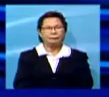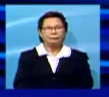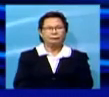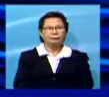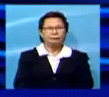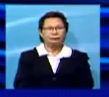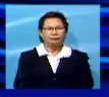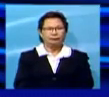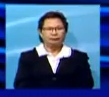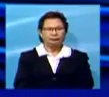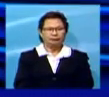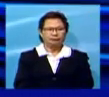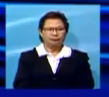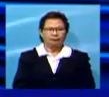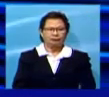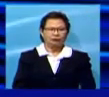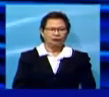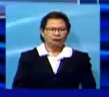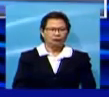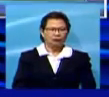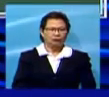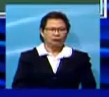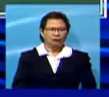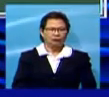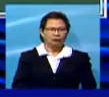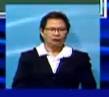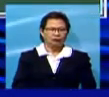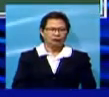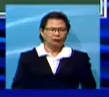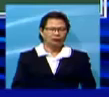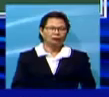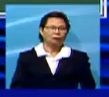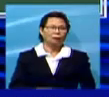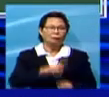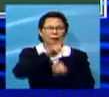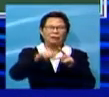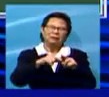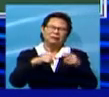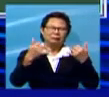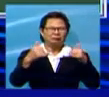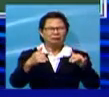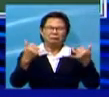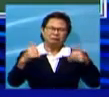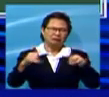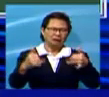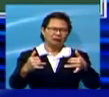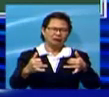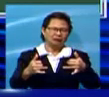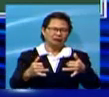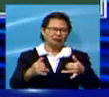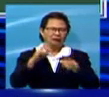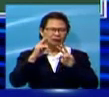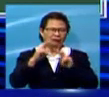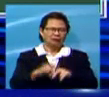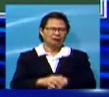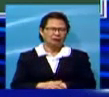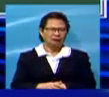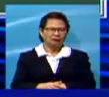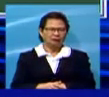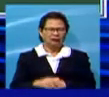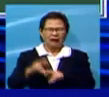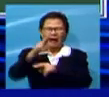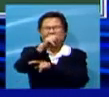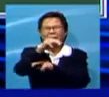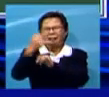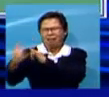Pertama tu, bila saya main dalam keadaan macam tu, saya rasa okey sebenarnya, tapi cuma kalau kita tengok pada last end yang terakhir